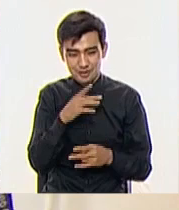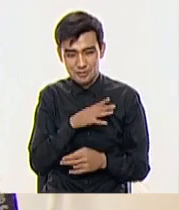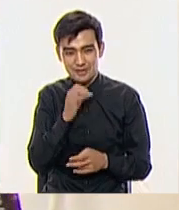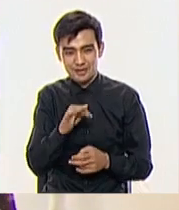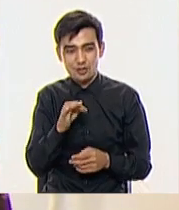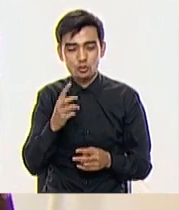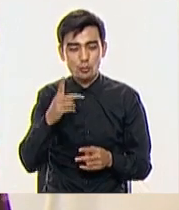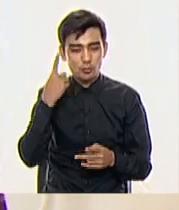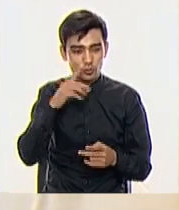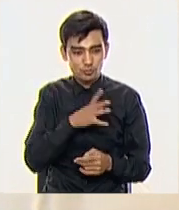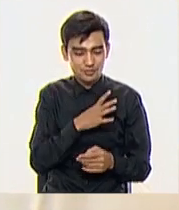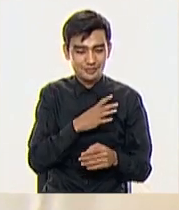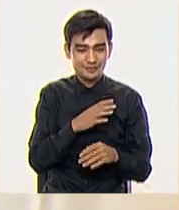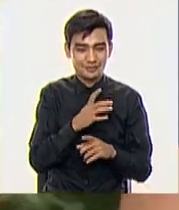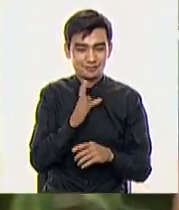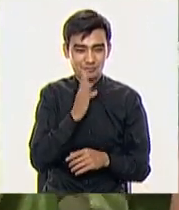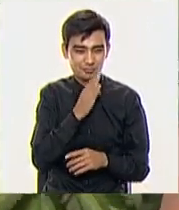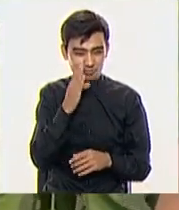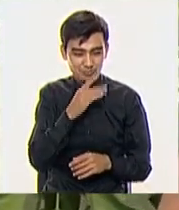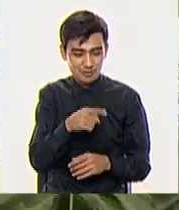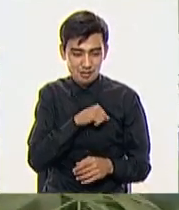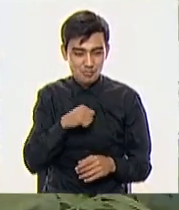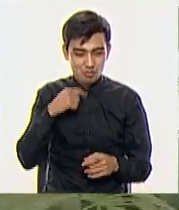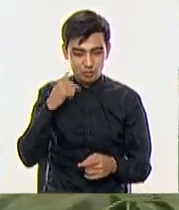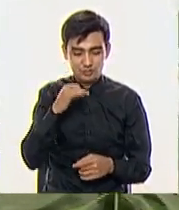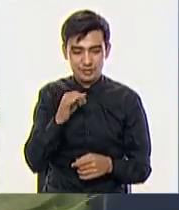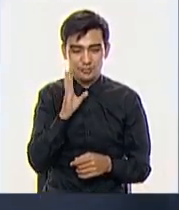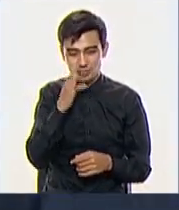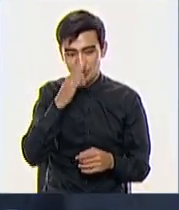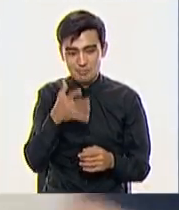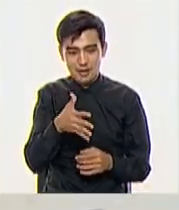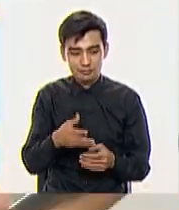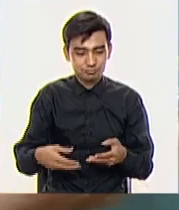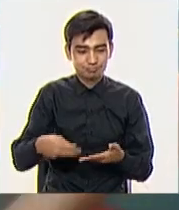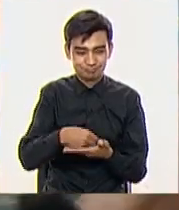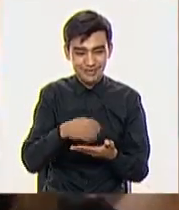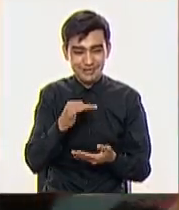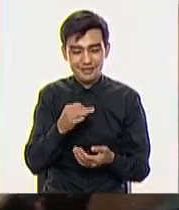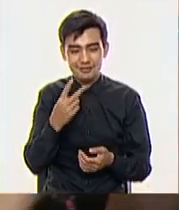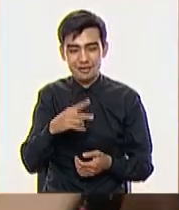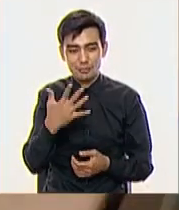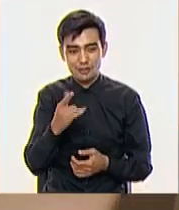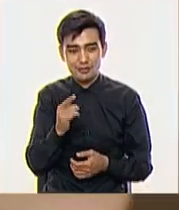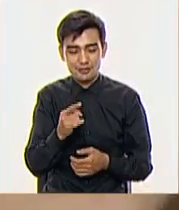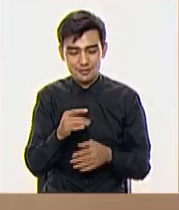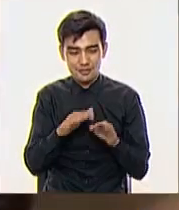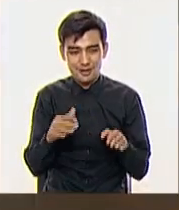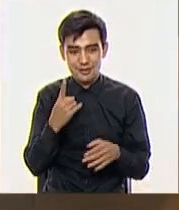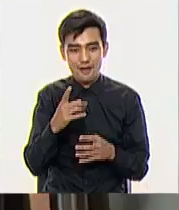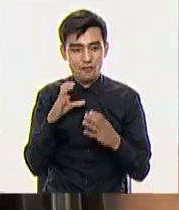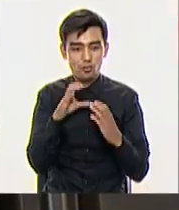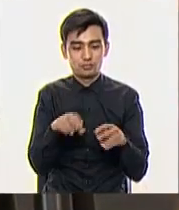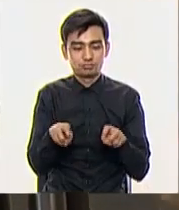сапардың ұйымдастырушылары ретінде қарастырып отыр. Ал ата-аналар 5000 теңгеден жинап, 25 бала бір автобуспен жолға шыққан